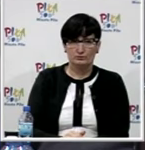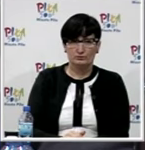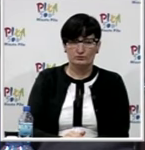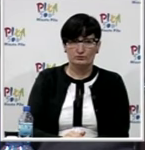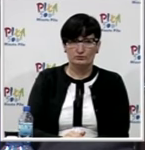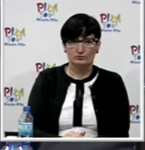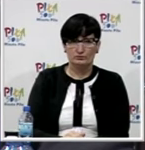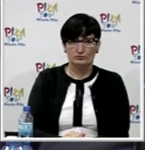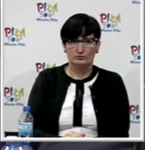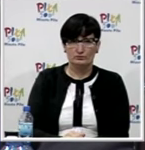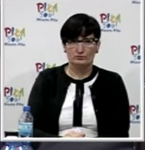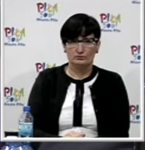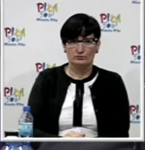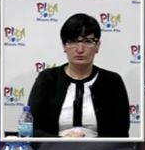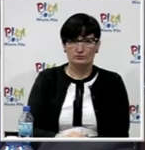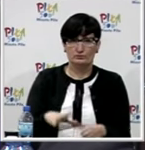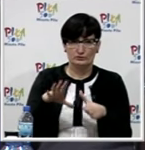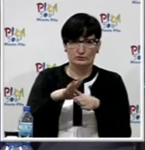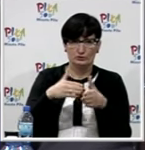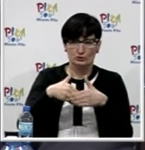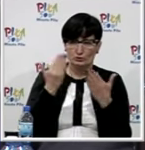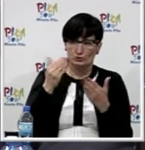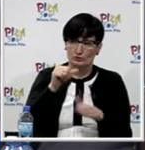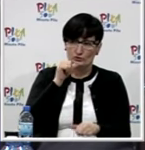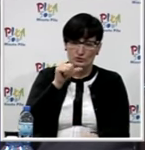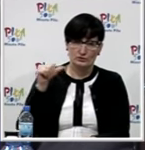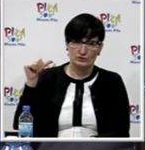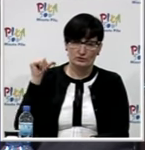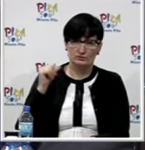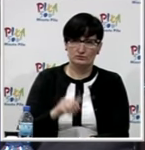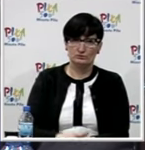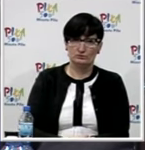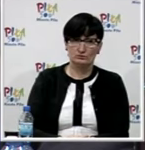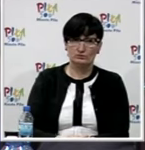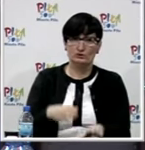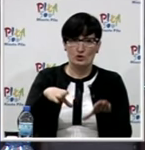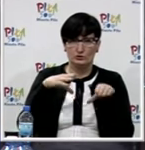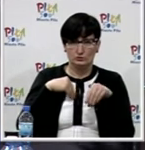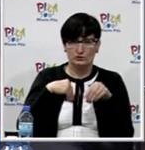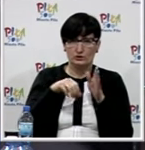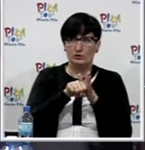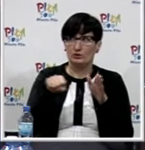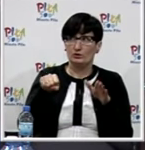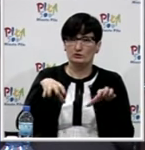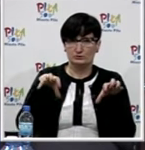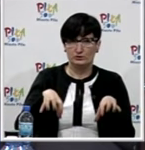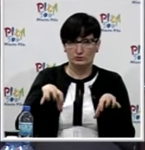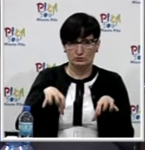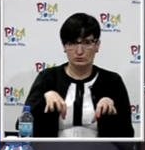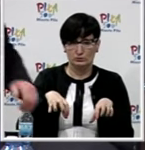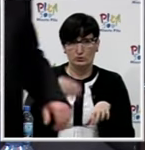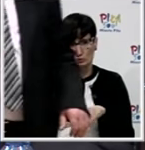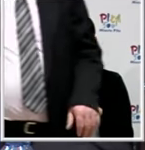poruszyć, to w dniu wczorajszym otrzymałem od prezesa Uczniowskiego